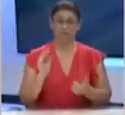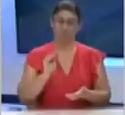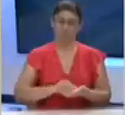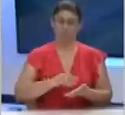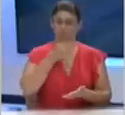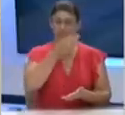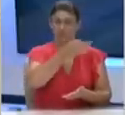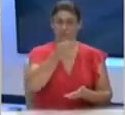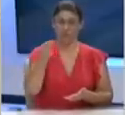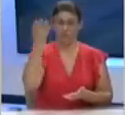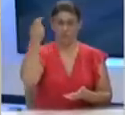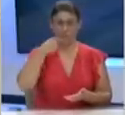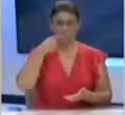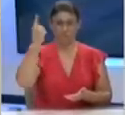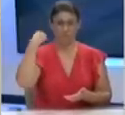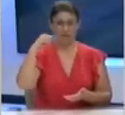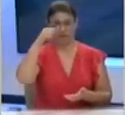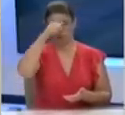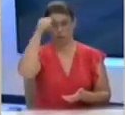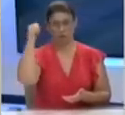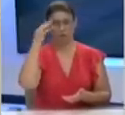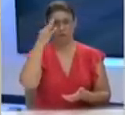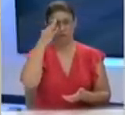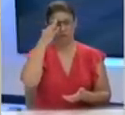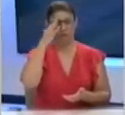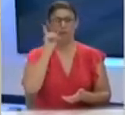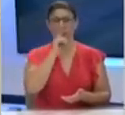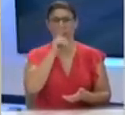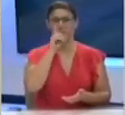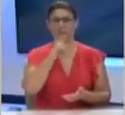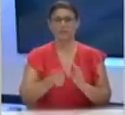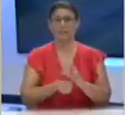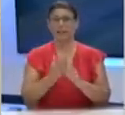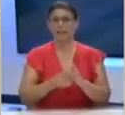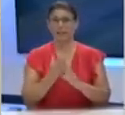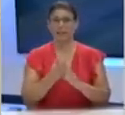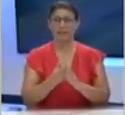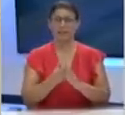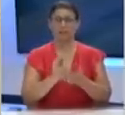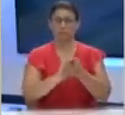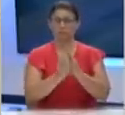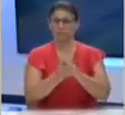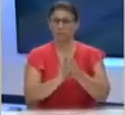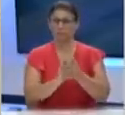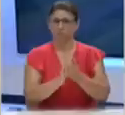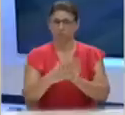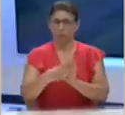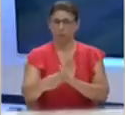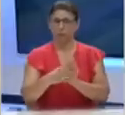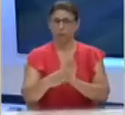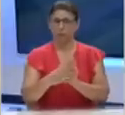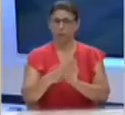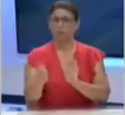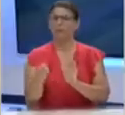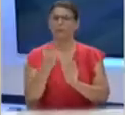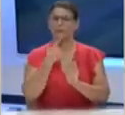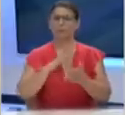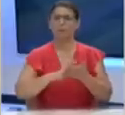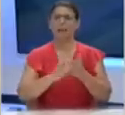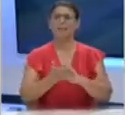θυμόμαστε από πέρυσι το καλοκαίρι, επιστρατεύετε τα fake news, τη συνωμοσιολογία, μιμούμενη τις πρακτικές